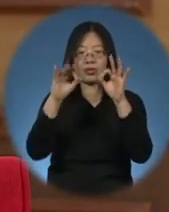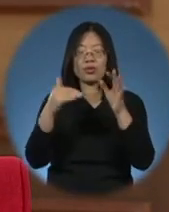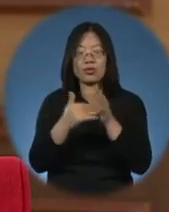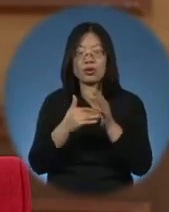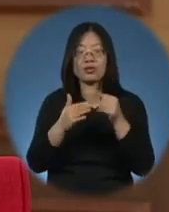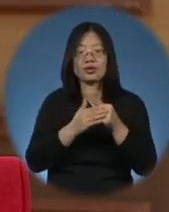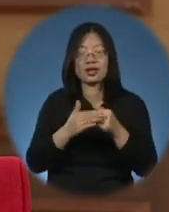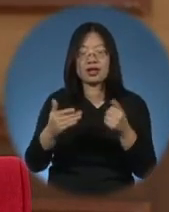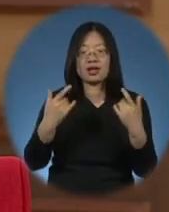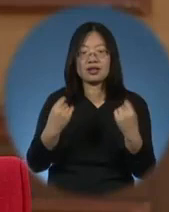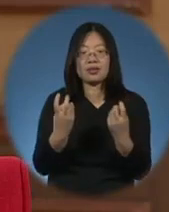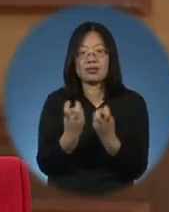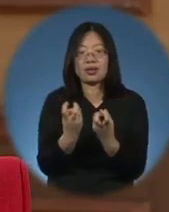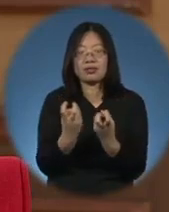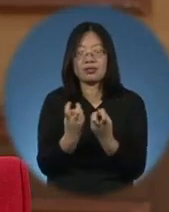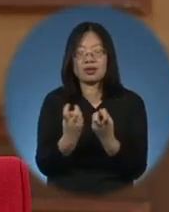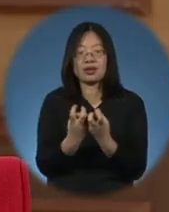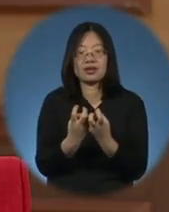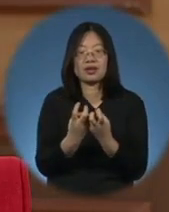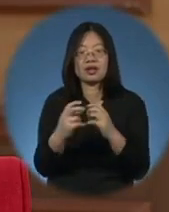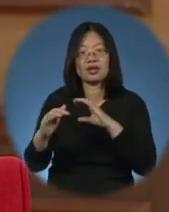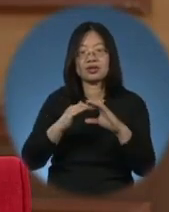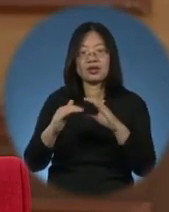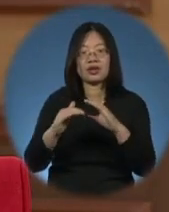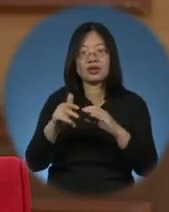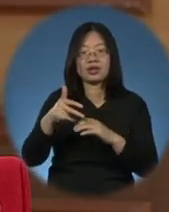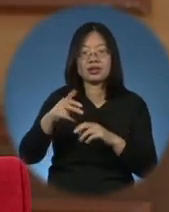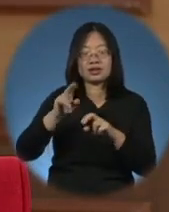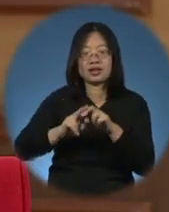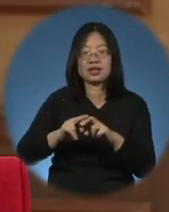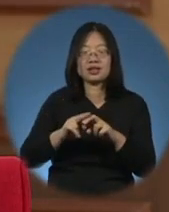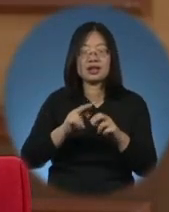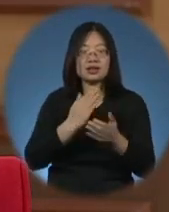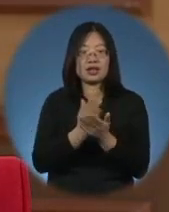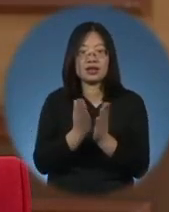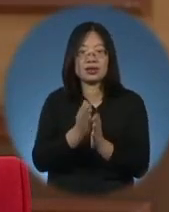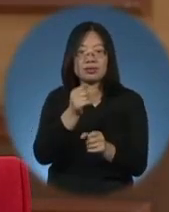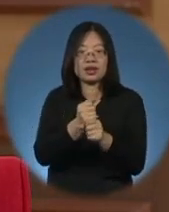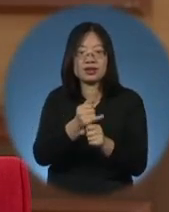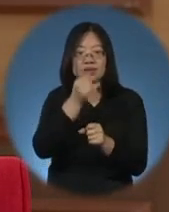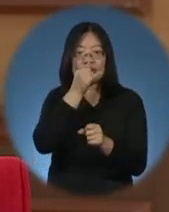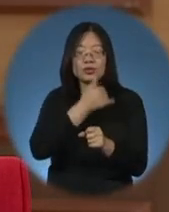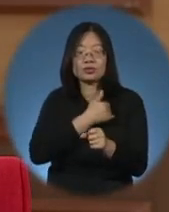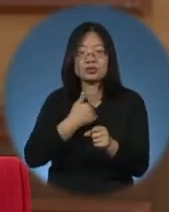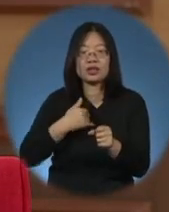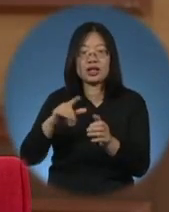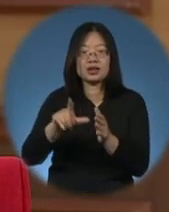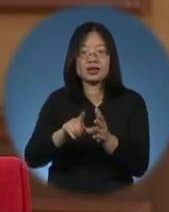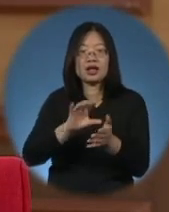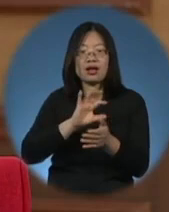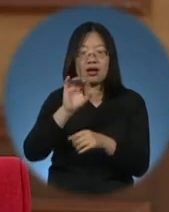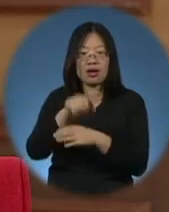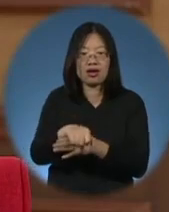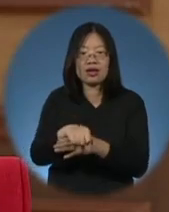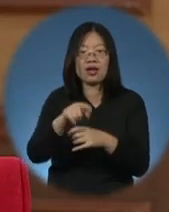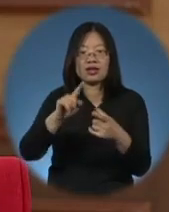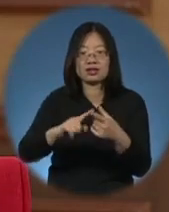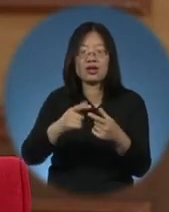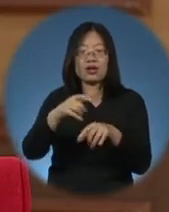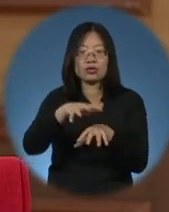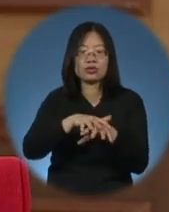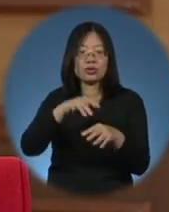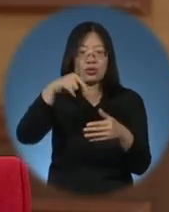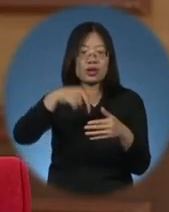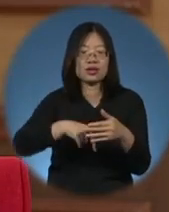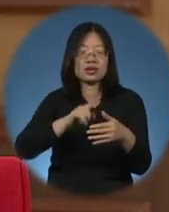그래서 이런 방법, 의사소통 채널을 굉장히 다양하게 하고 대신 충분한 시간이 허락되는 그런